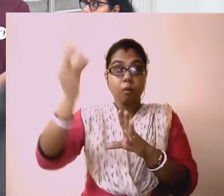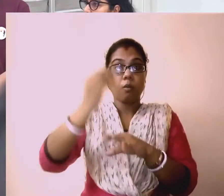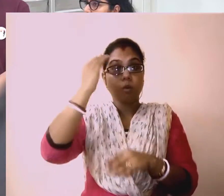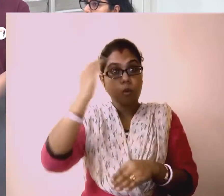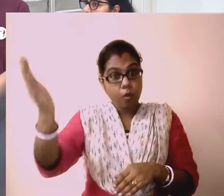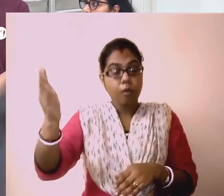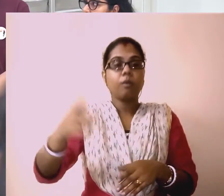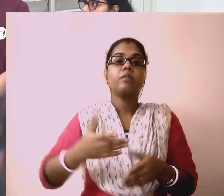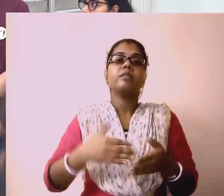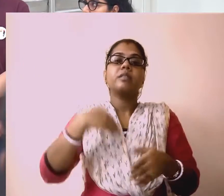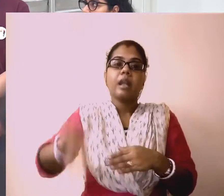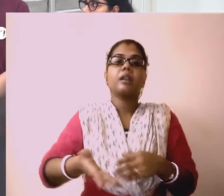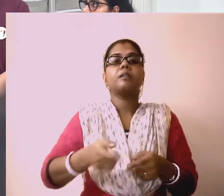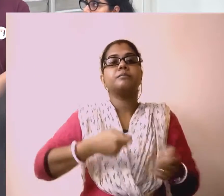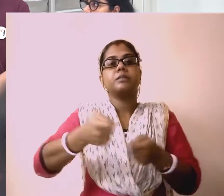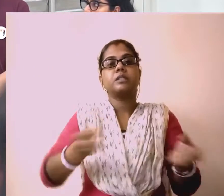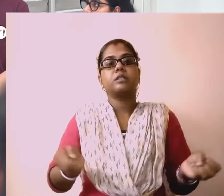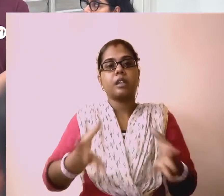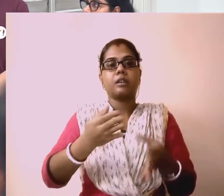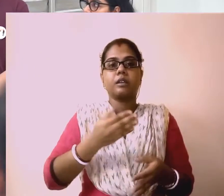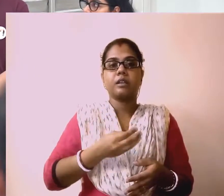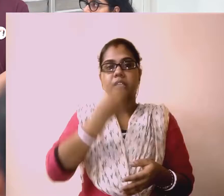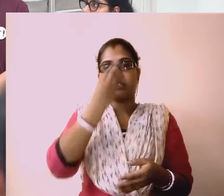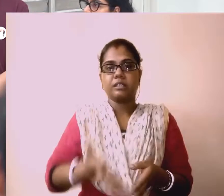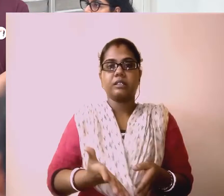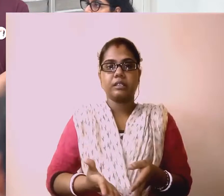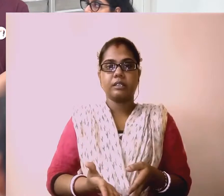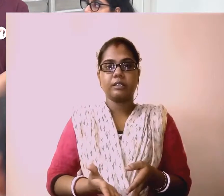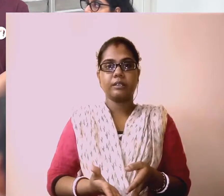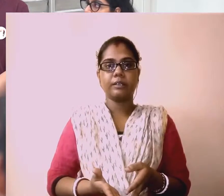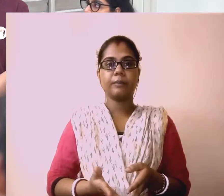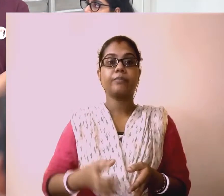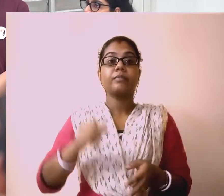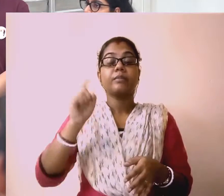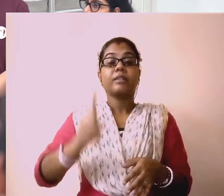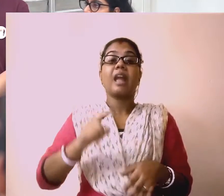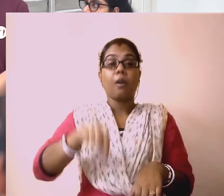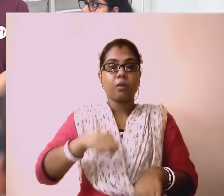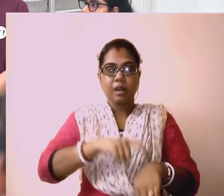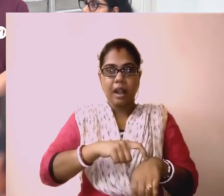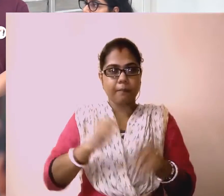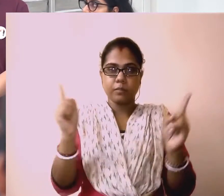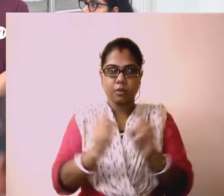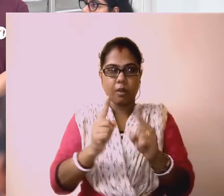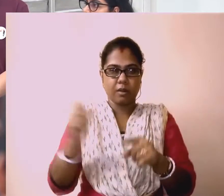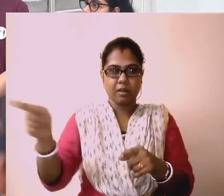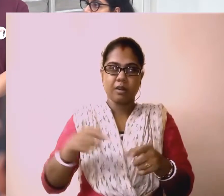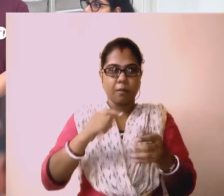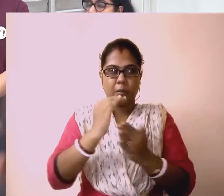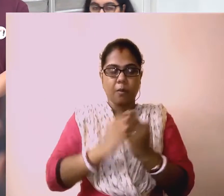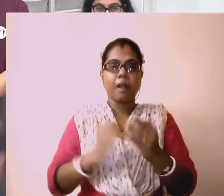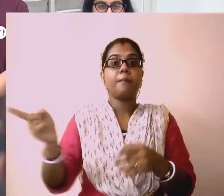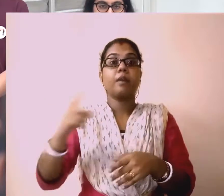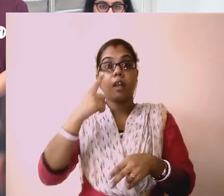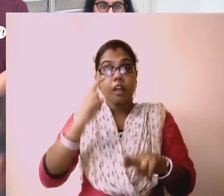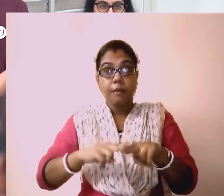उनसे जानिए पहले कि आपकी ऑडियंस क्या है, उनके इंटरेस्ट क्या है, उनके पैशन क्या है। सर के पास आज हमारे लिए थोड़ा